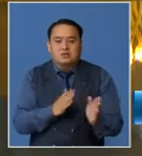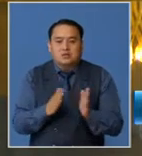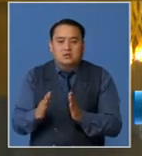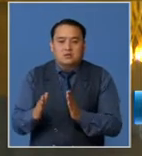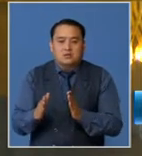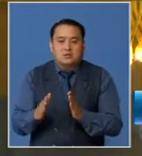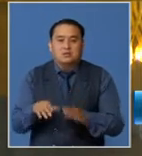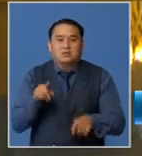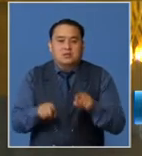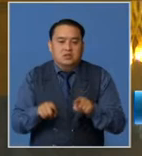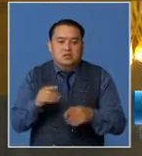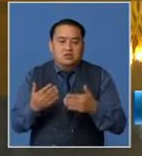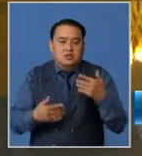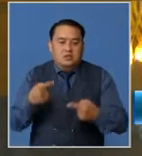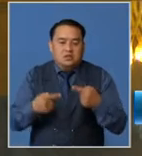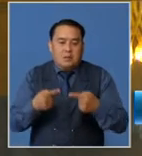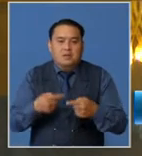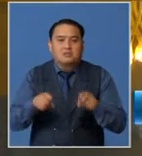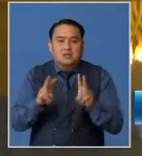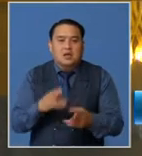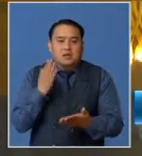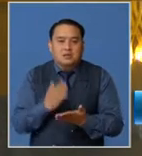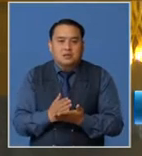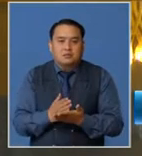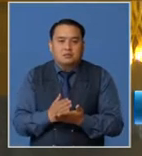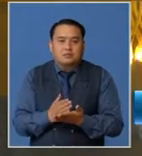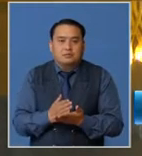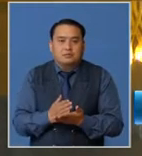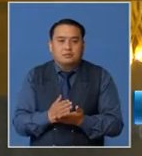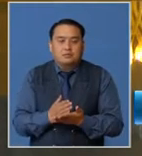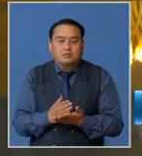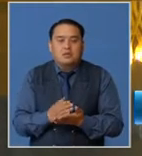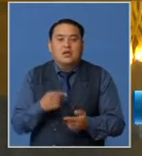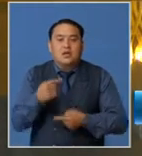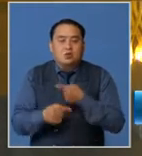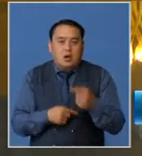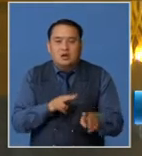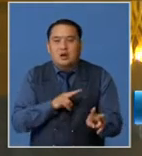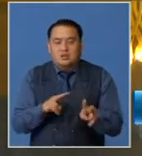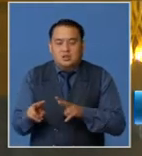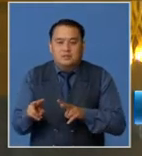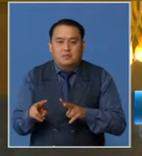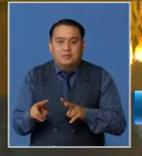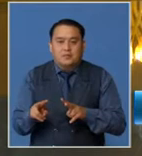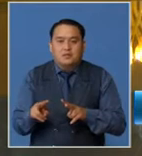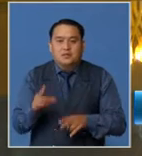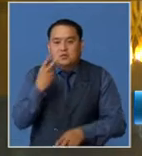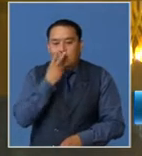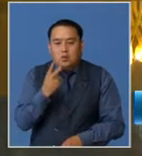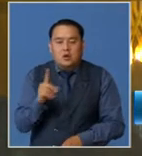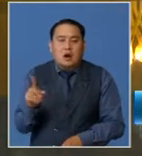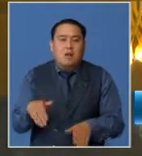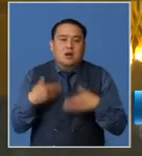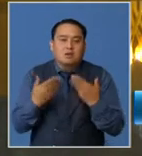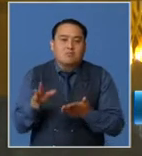ОСР, есть рейтинг этих проектов. То есть все это регулярно отслеживается. И еще мы смотрим,